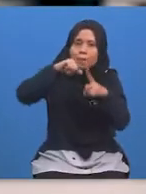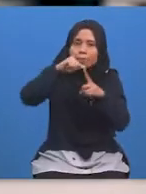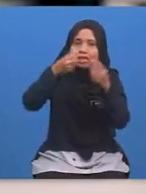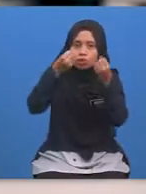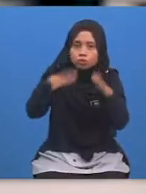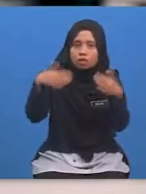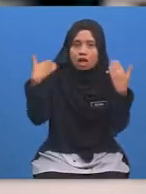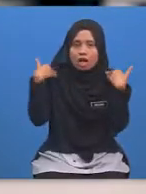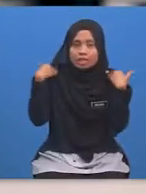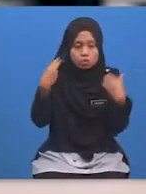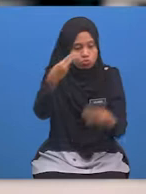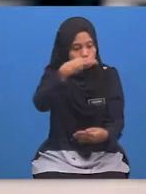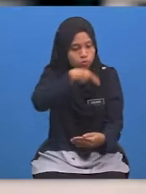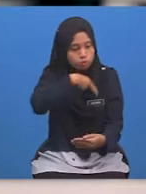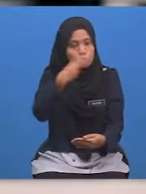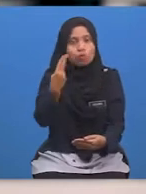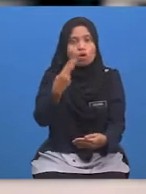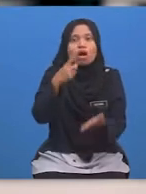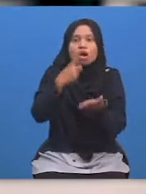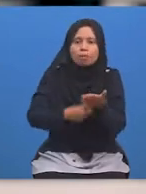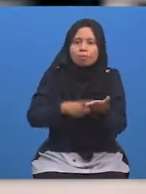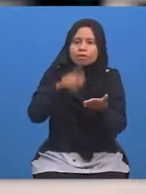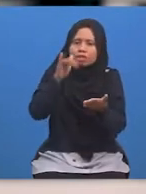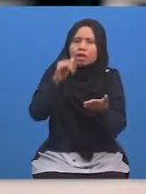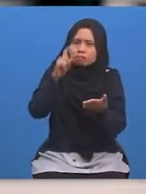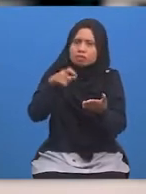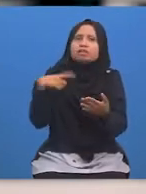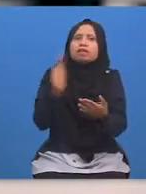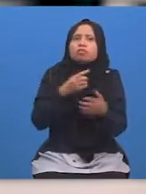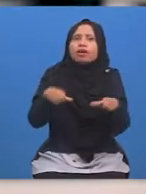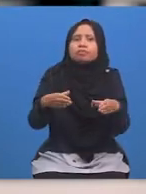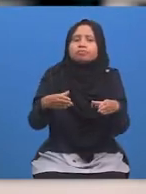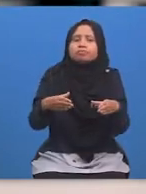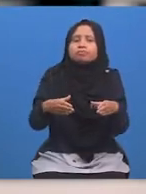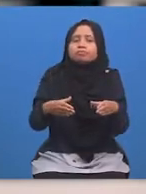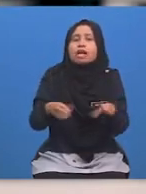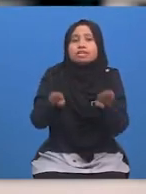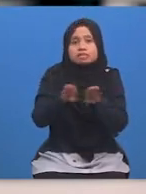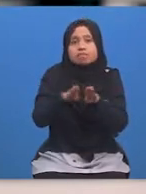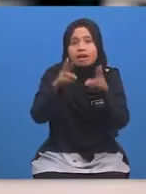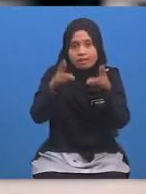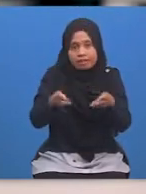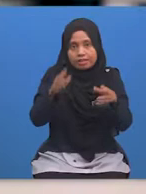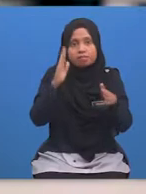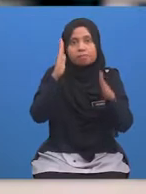Apabila sudah ada keuntungan, apa patut kita buat, ya, sebagai rakyat Malaysia?